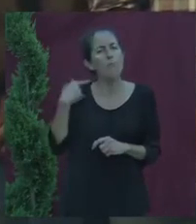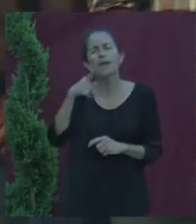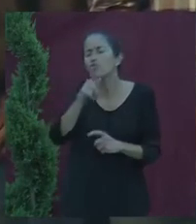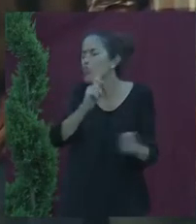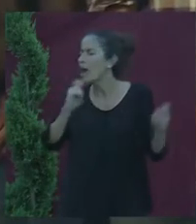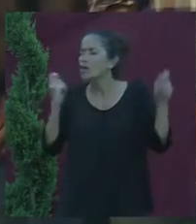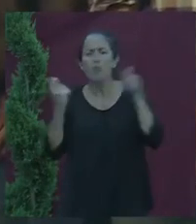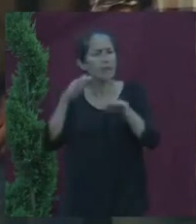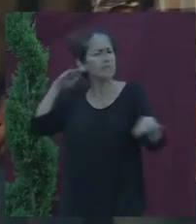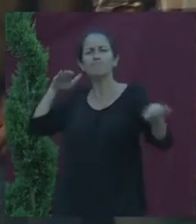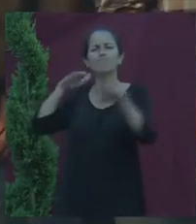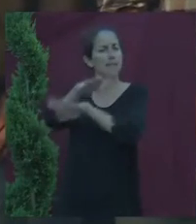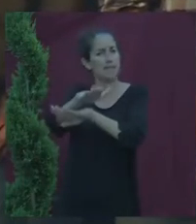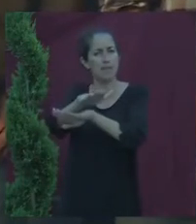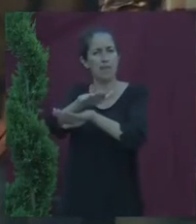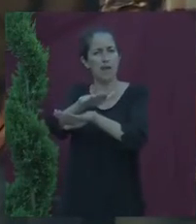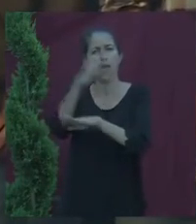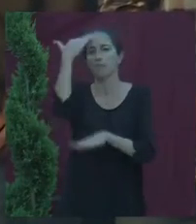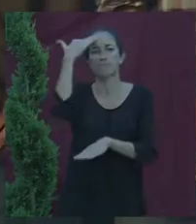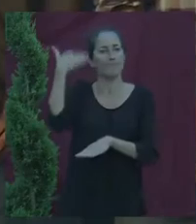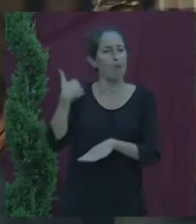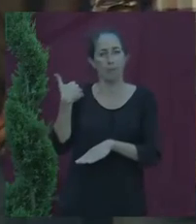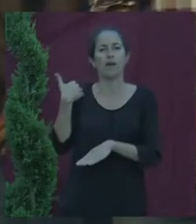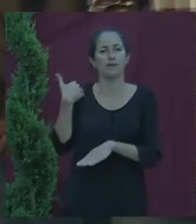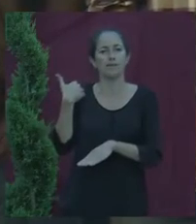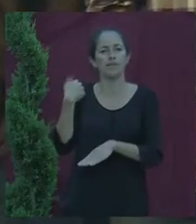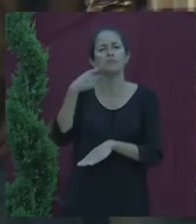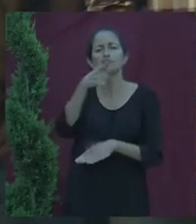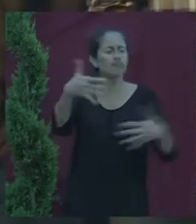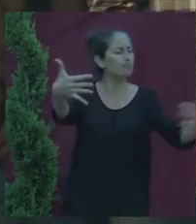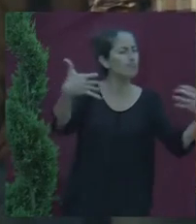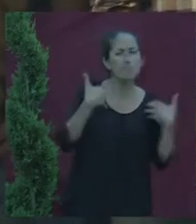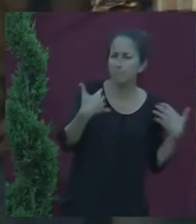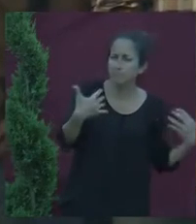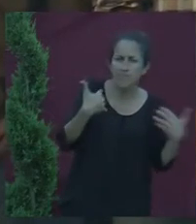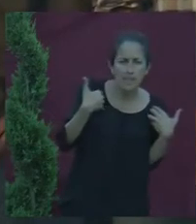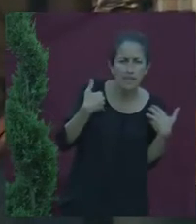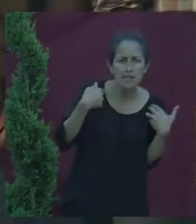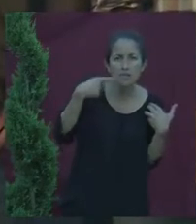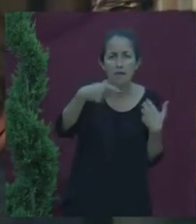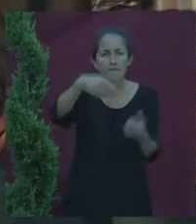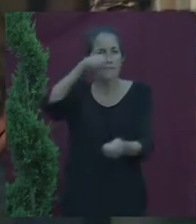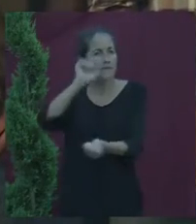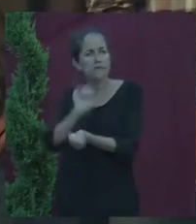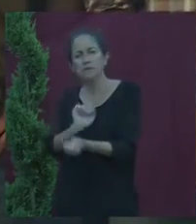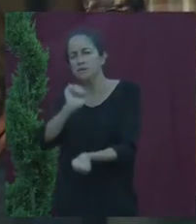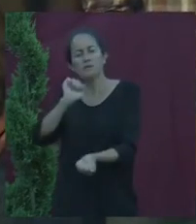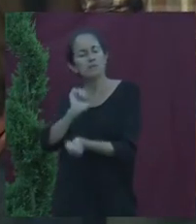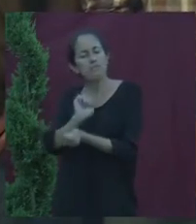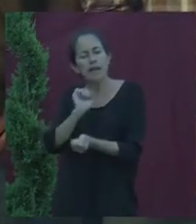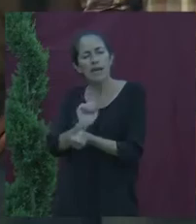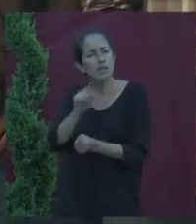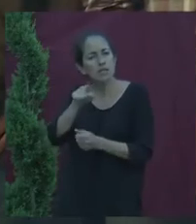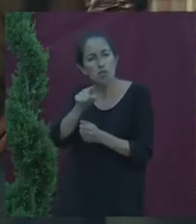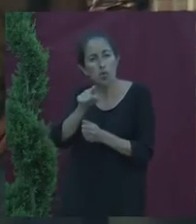seràs per sempre poble, i patiràs, i esperaràs, i